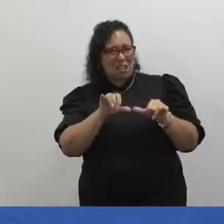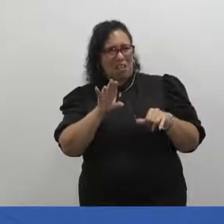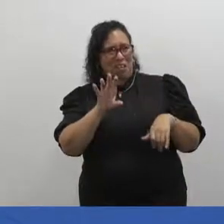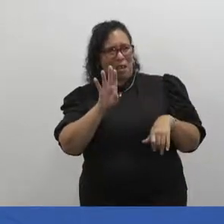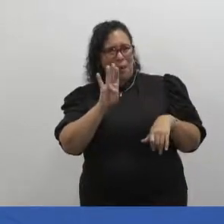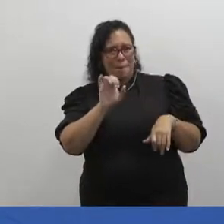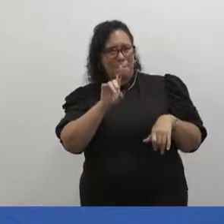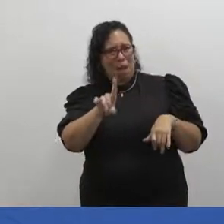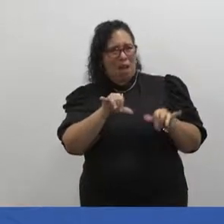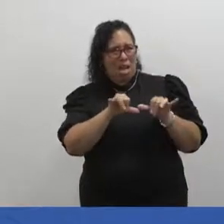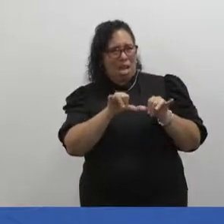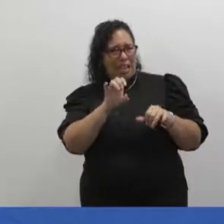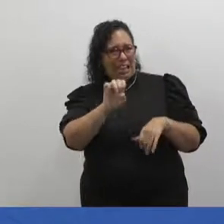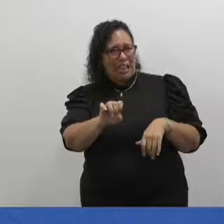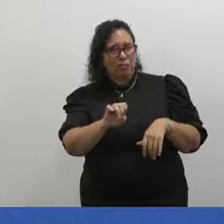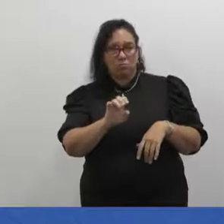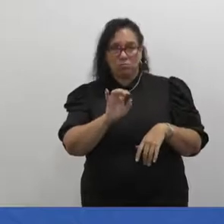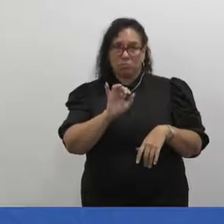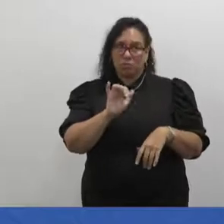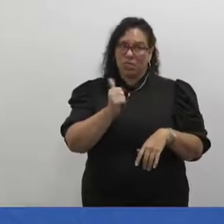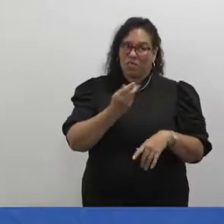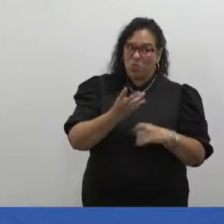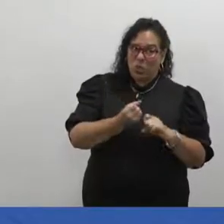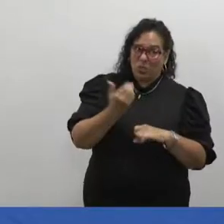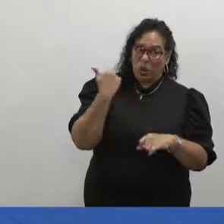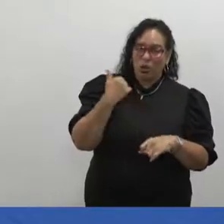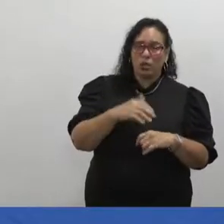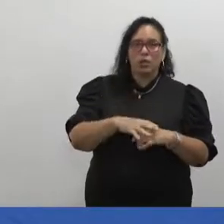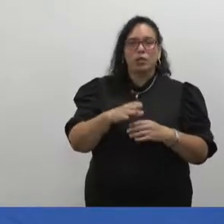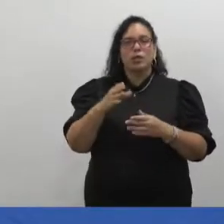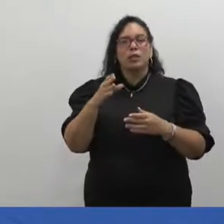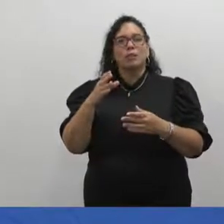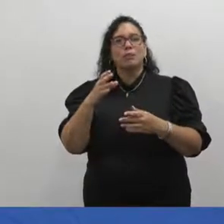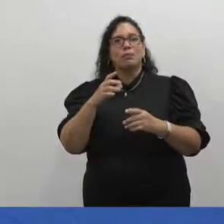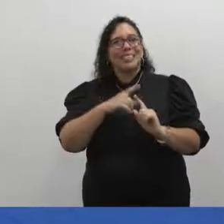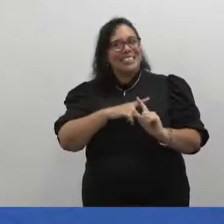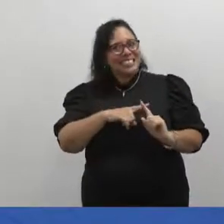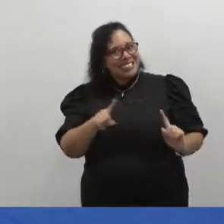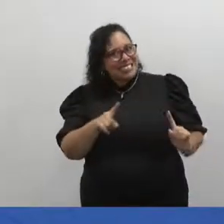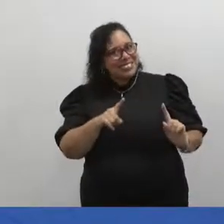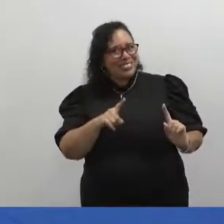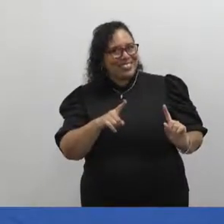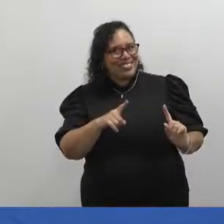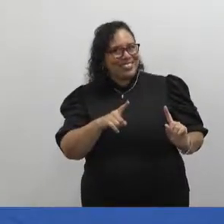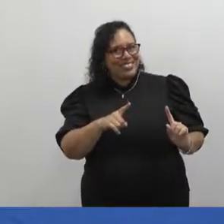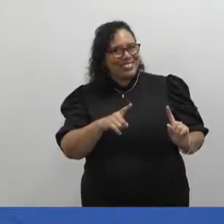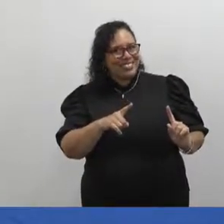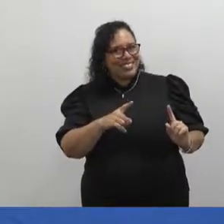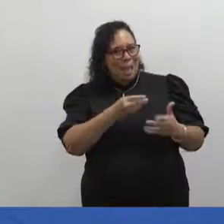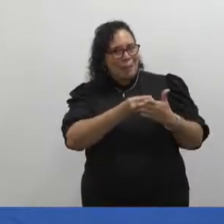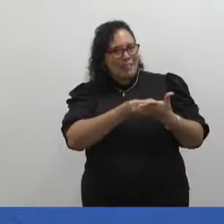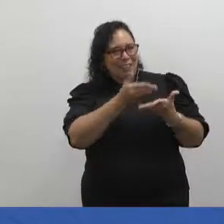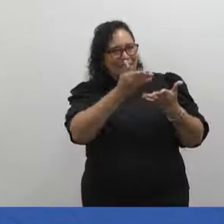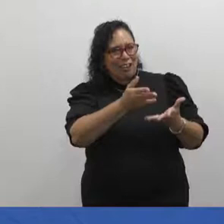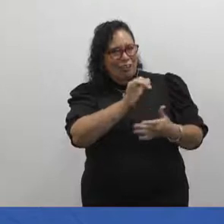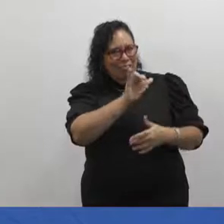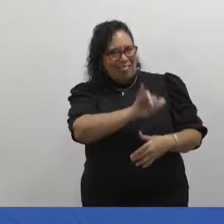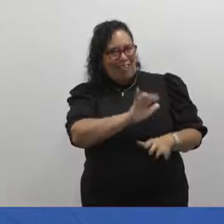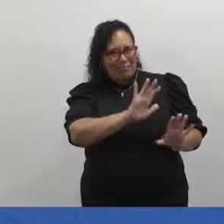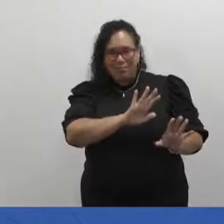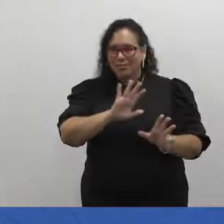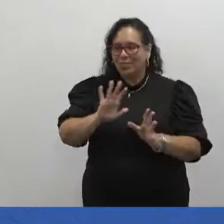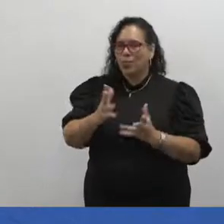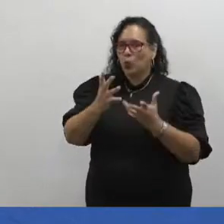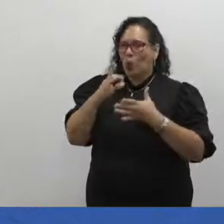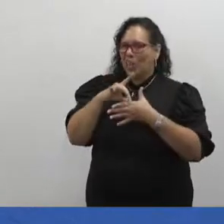cái mười hai chân cái hai cái trong đường thay thao lưỡi cả đại dương từ tua bàn pia measure y pia muốn nó từ lưỡi nó từ nãy ao